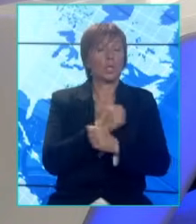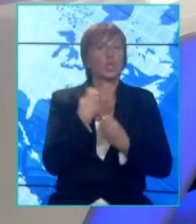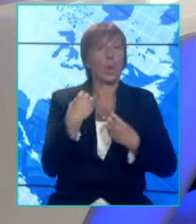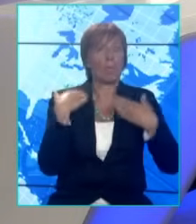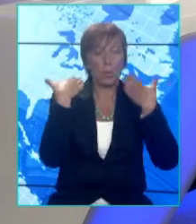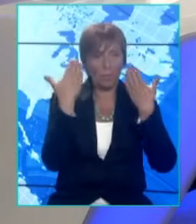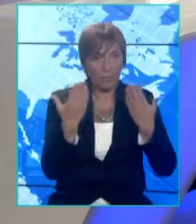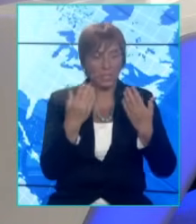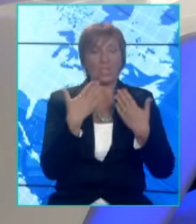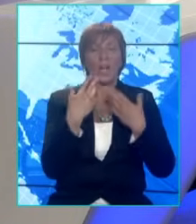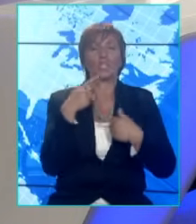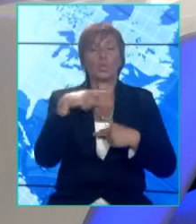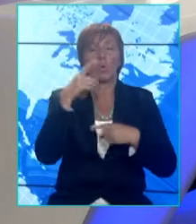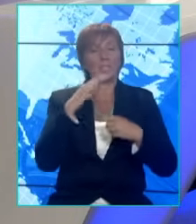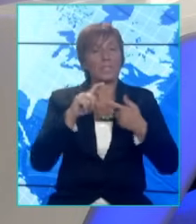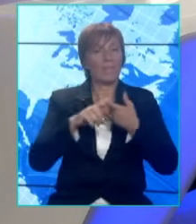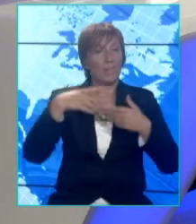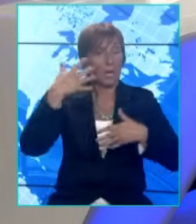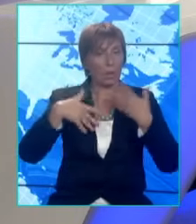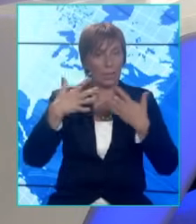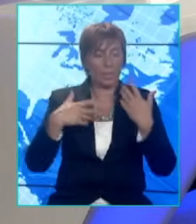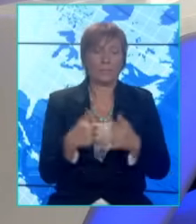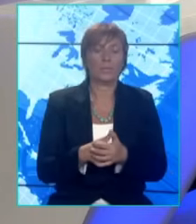i hvala što govorite za federalnu televiziju.